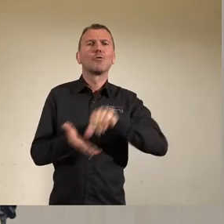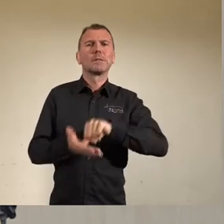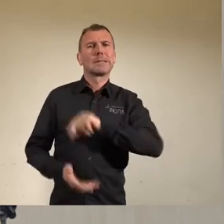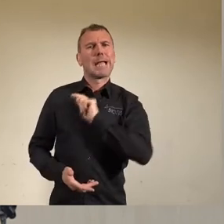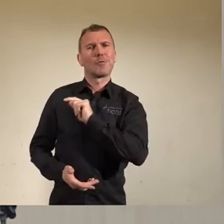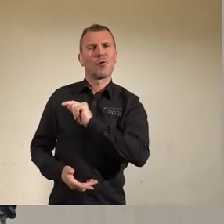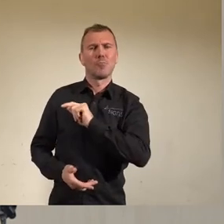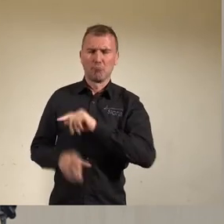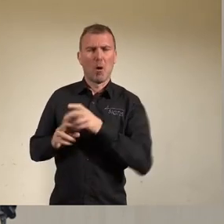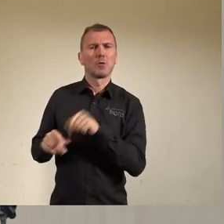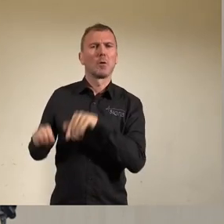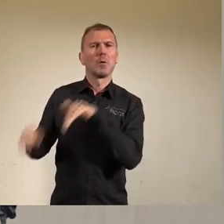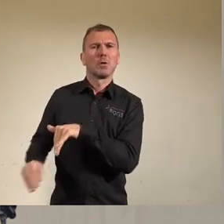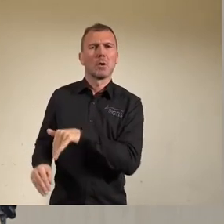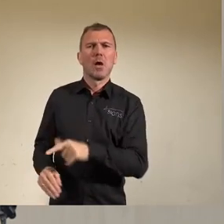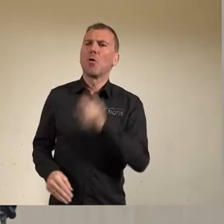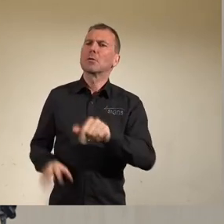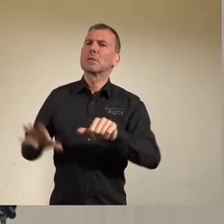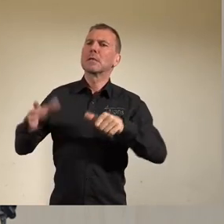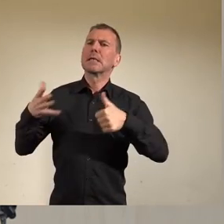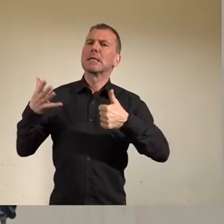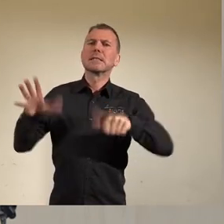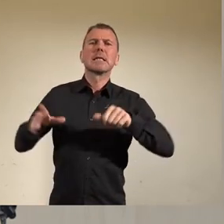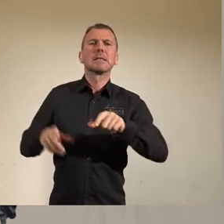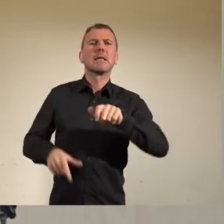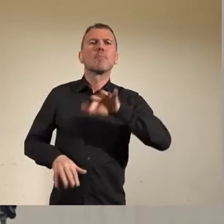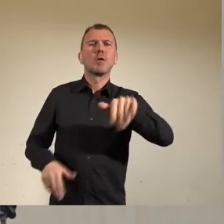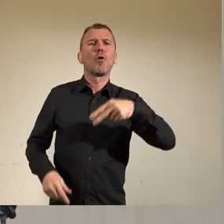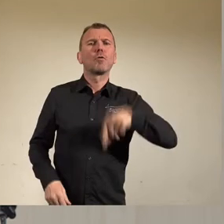dem Haushalt gelassen und weil die 116 Millionen dafür fehlen,